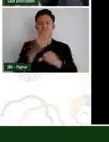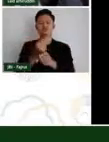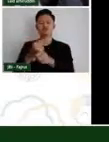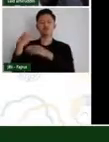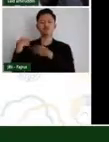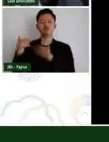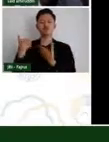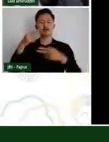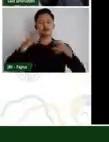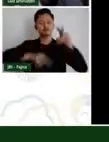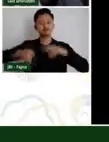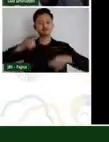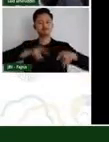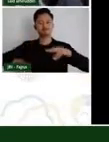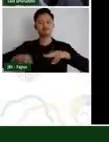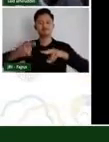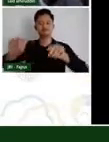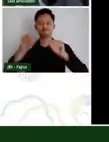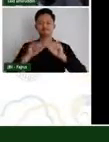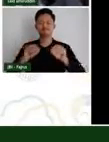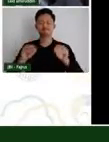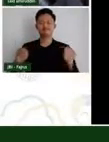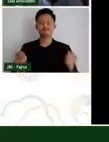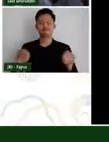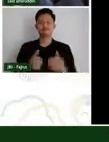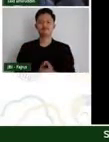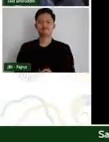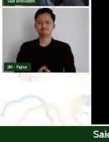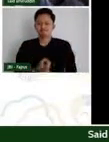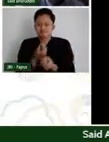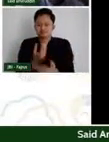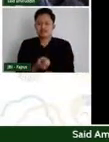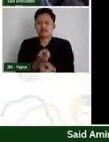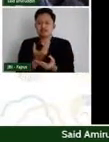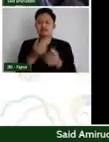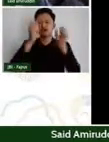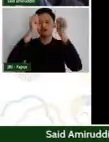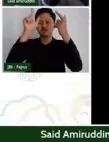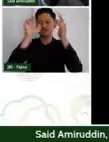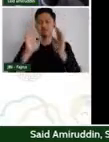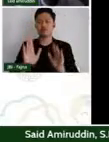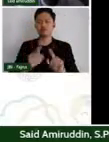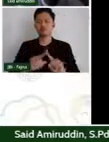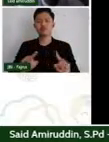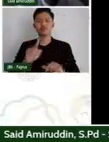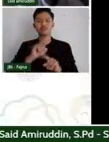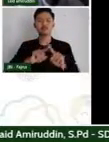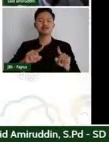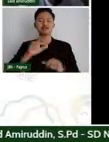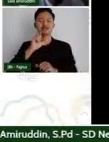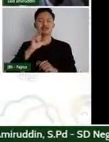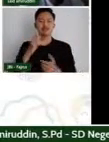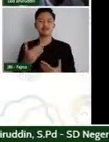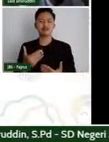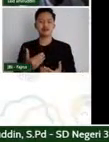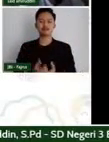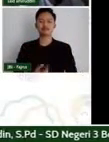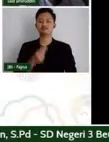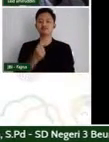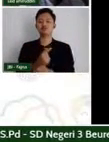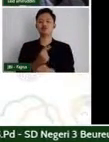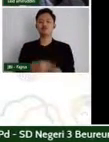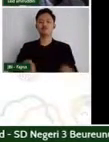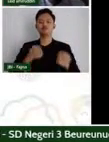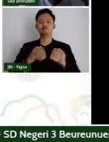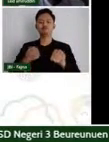eksplorasi tersebut karena bukan menyampaikan daripada konsep tetapi bagaimana guru hanya membimbing di sini ketika